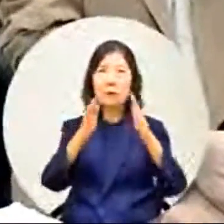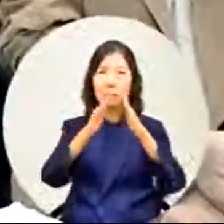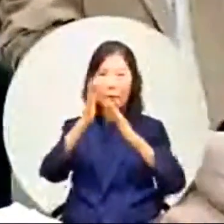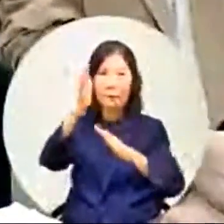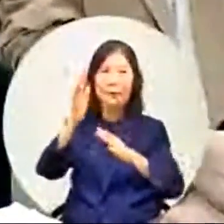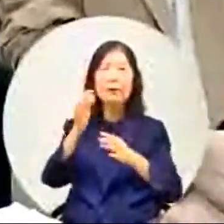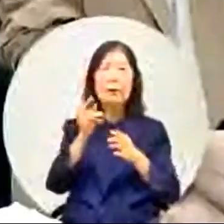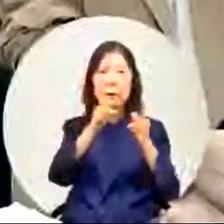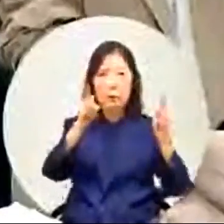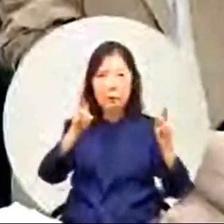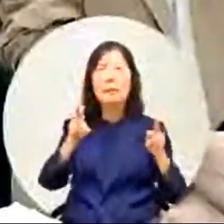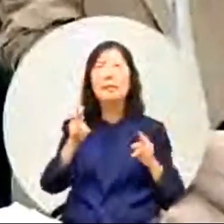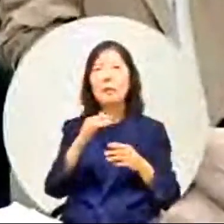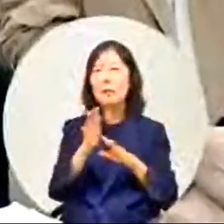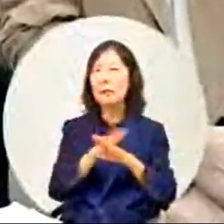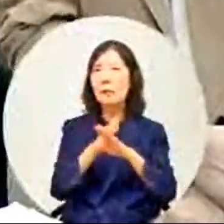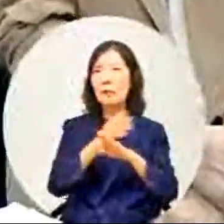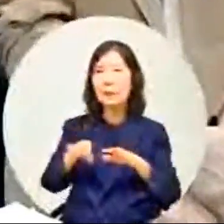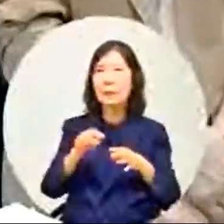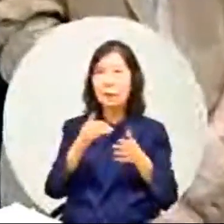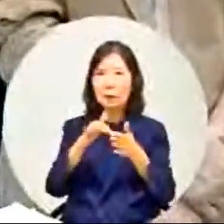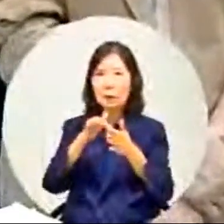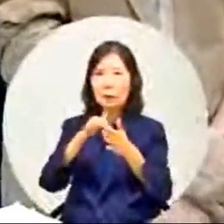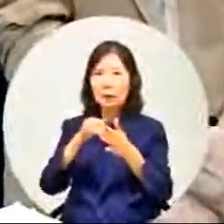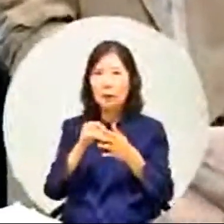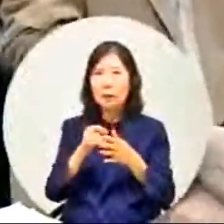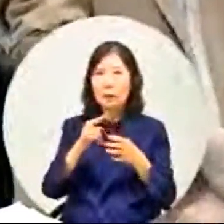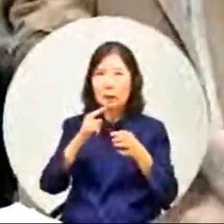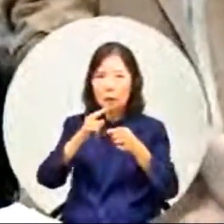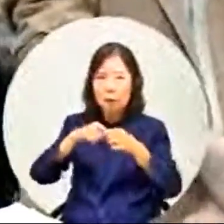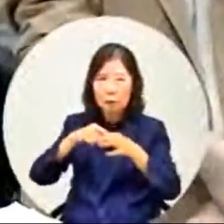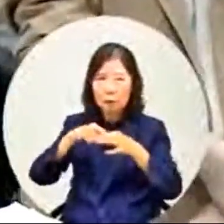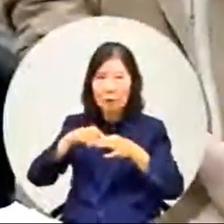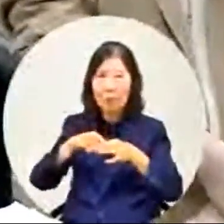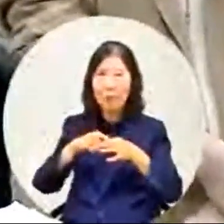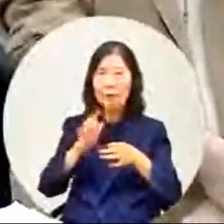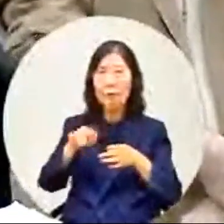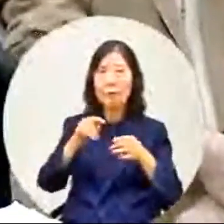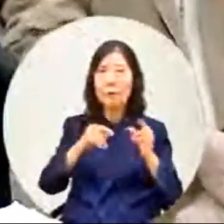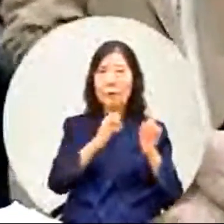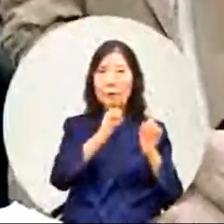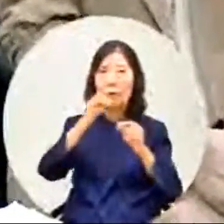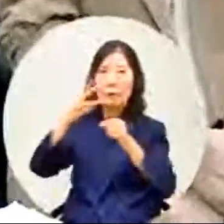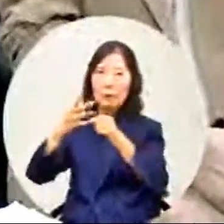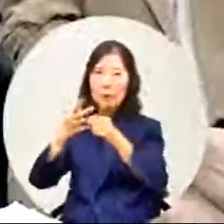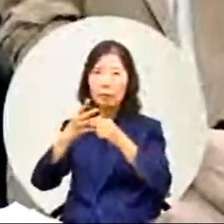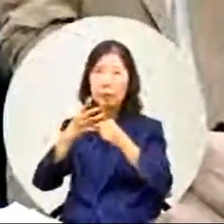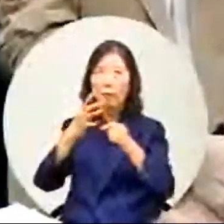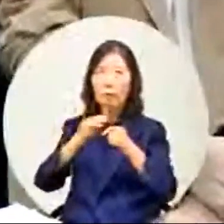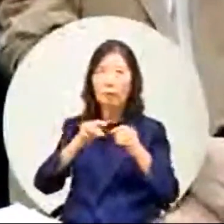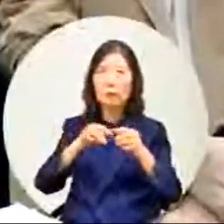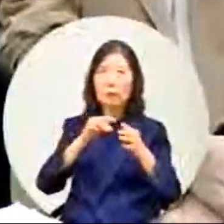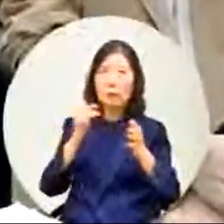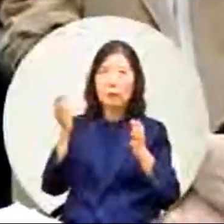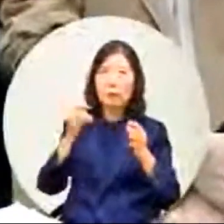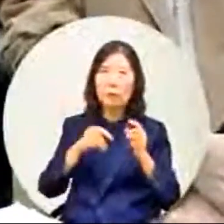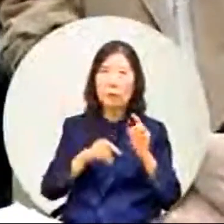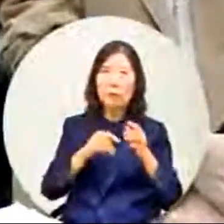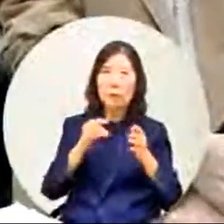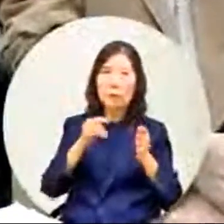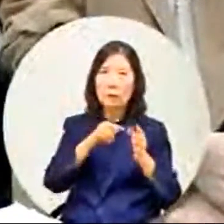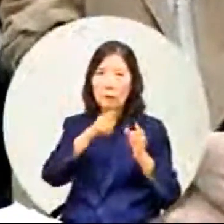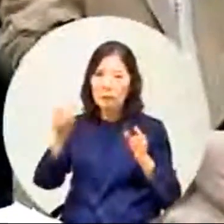那你们这是你们当时计算的营运总收入啊，在104年到之后的133年，当然后续有施工